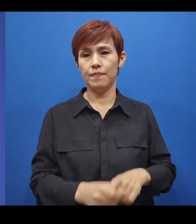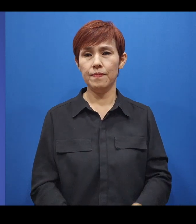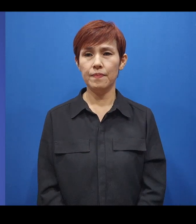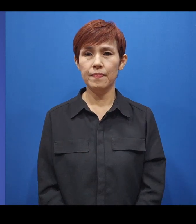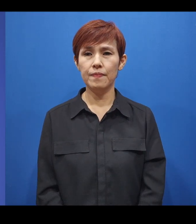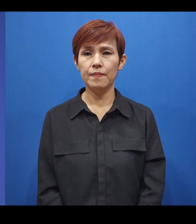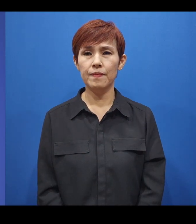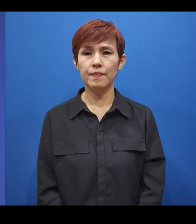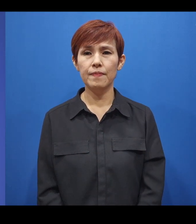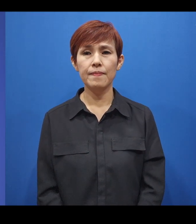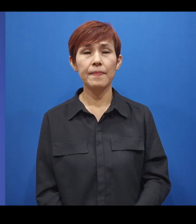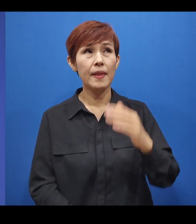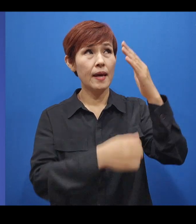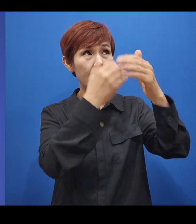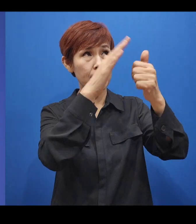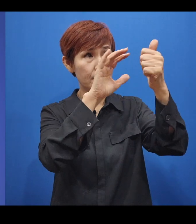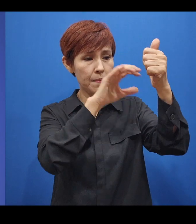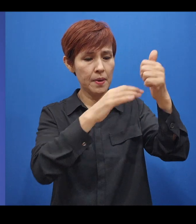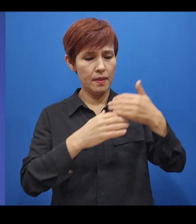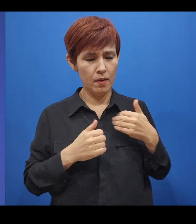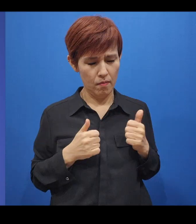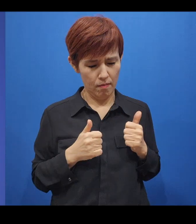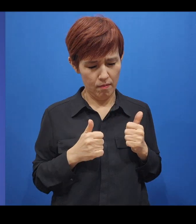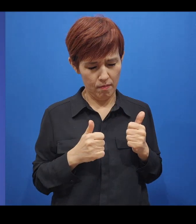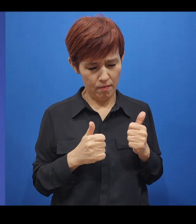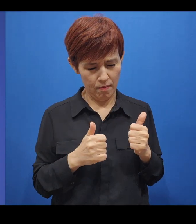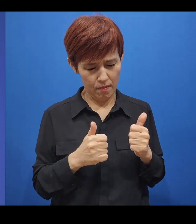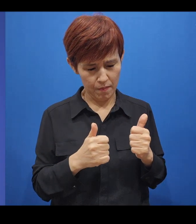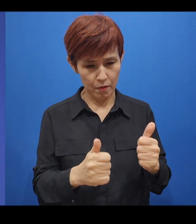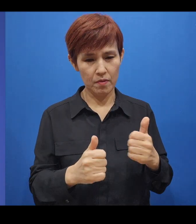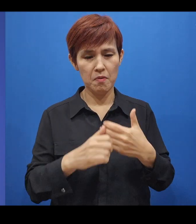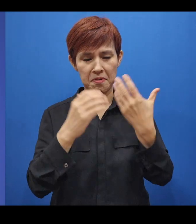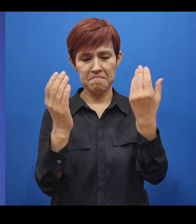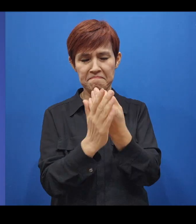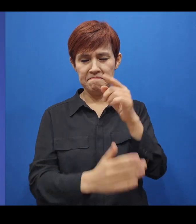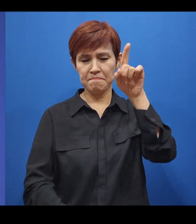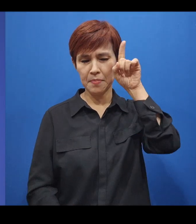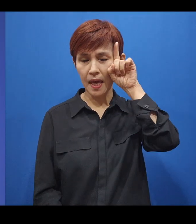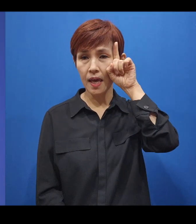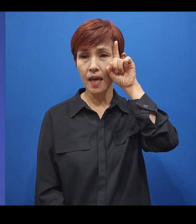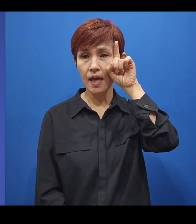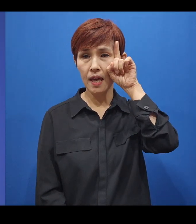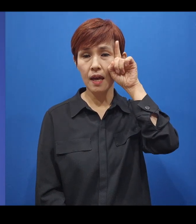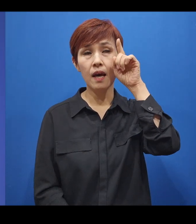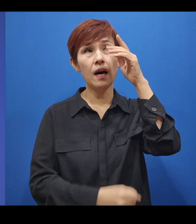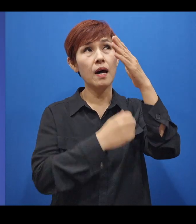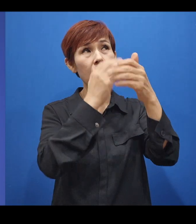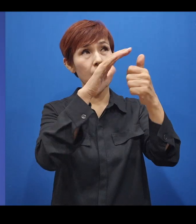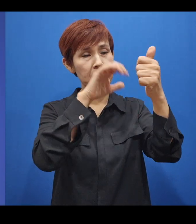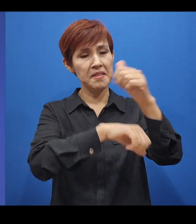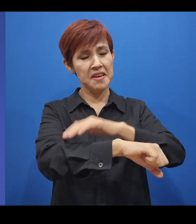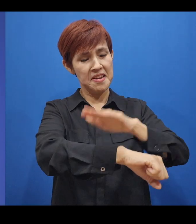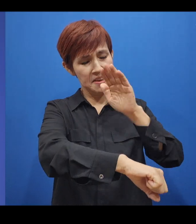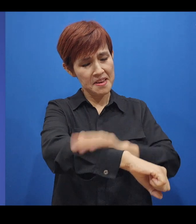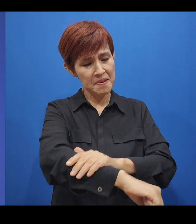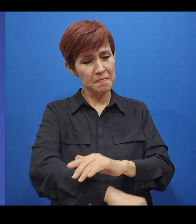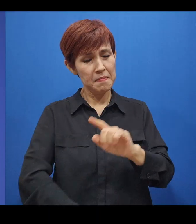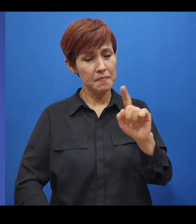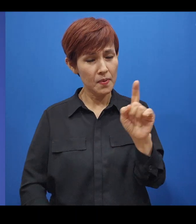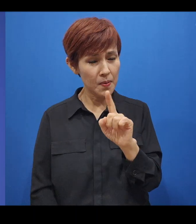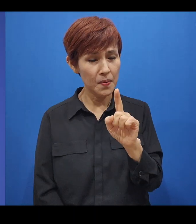그분 앞에 내가 열심히 했고, 그분 앞에 내가 완벽하게 했고, 그분 앞에 내가 잘해낸 게